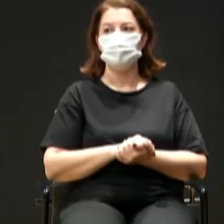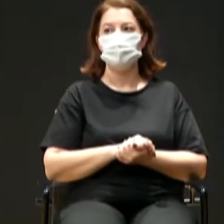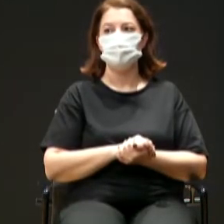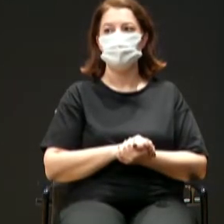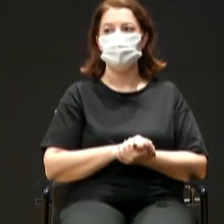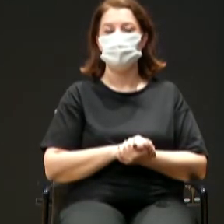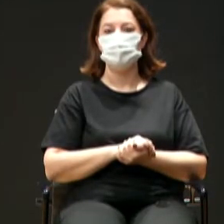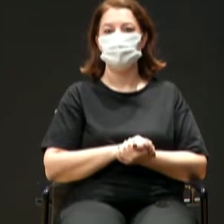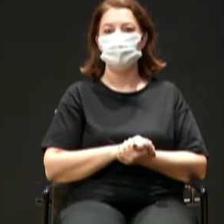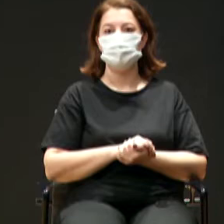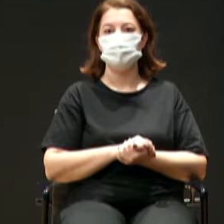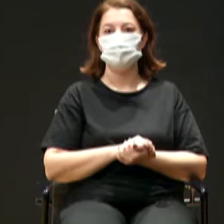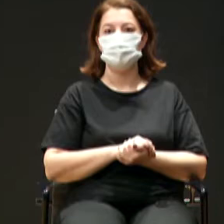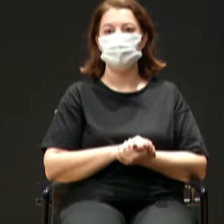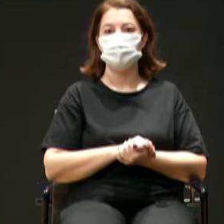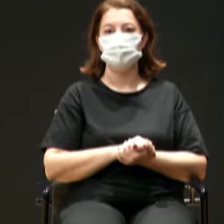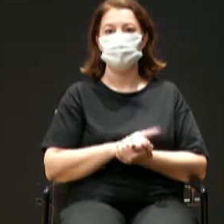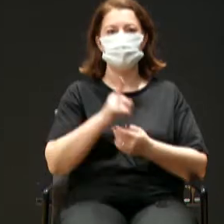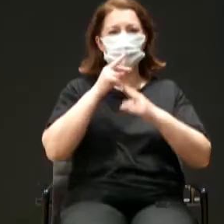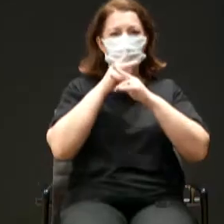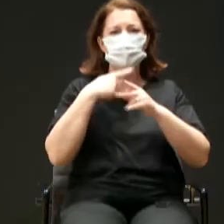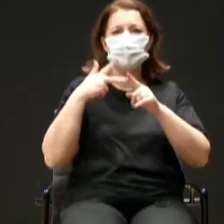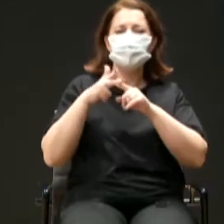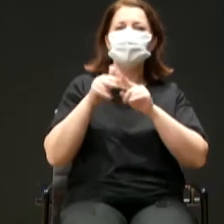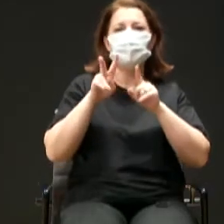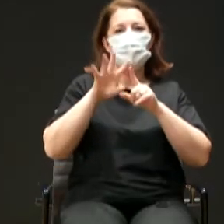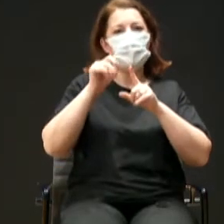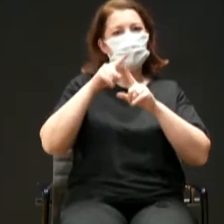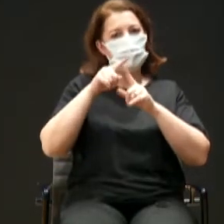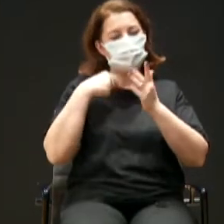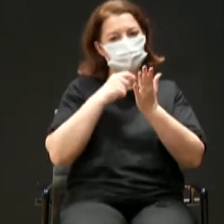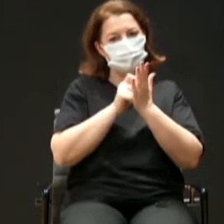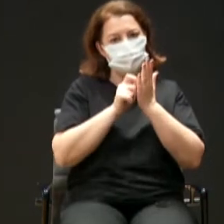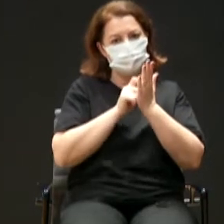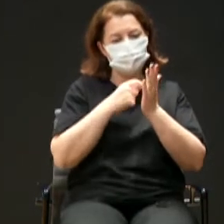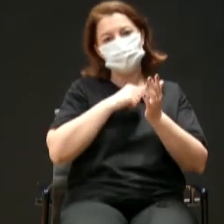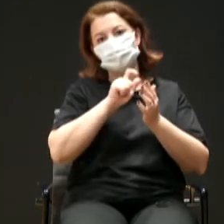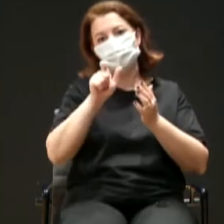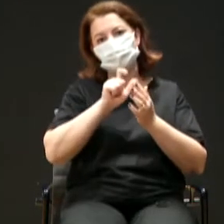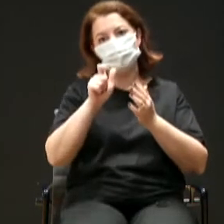Bey. Konuşmacının sözünü kesmedim. Notlarımı aldım. Buyurun, aynı saygıyı bekliyorum.